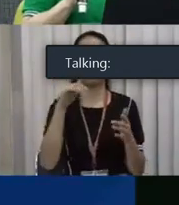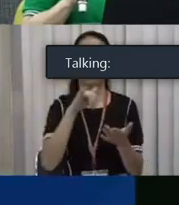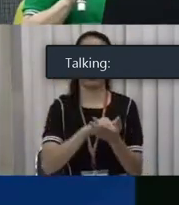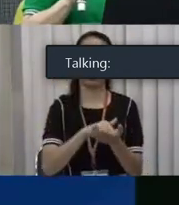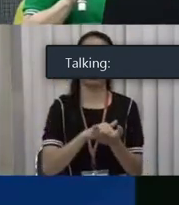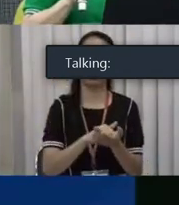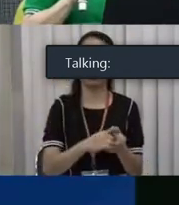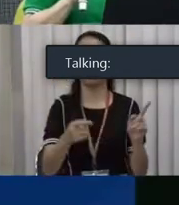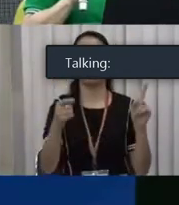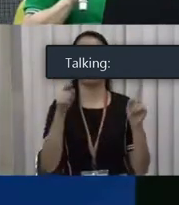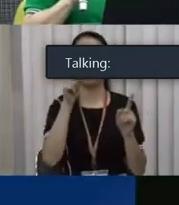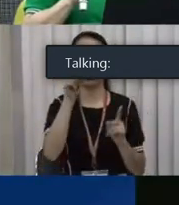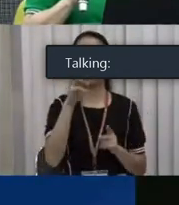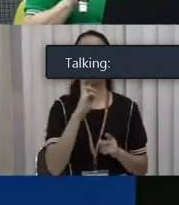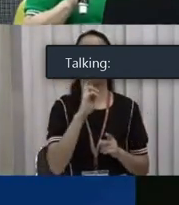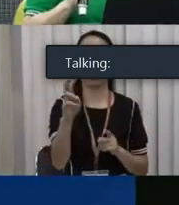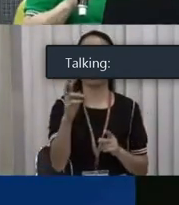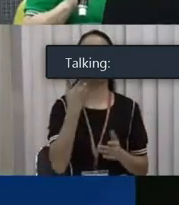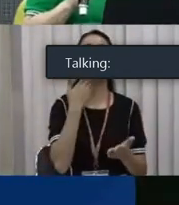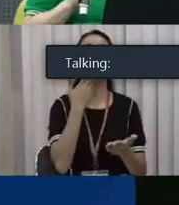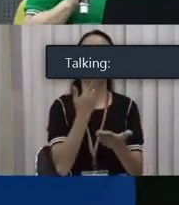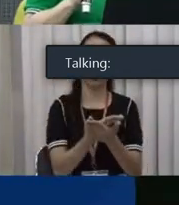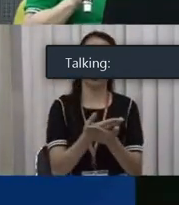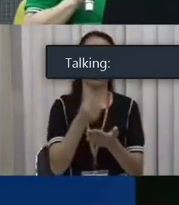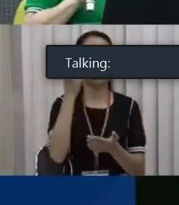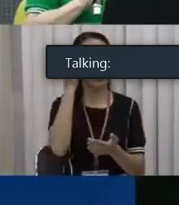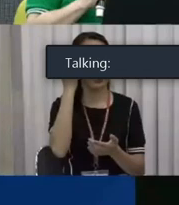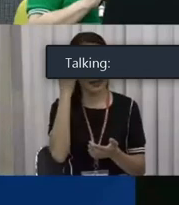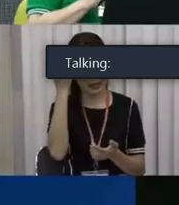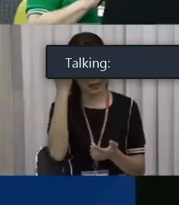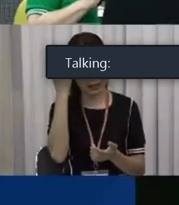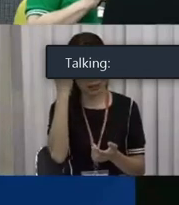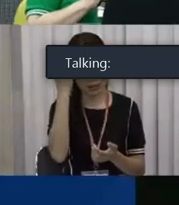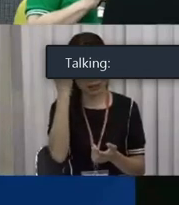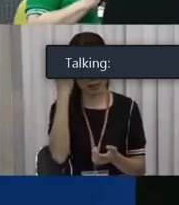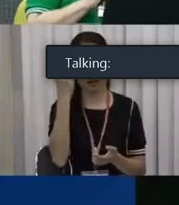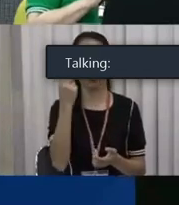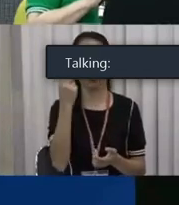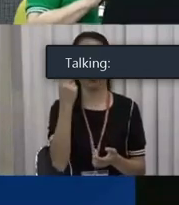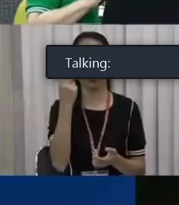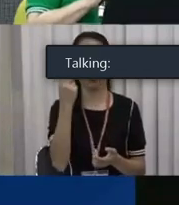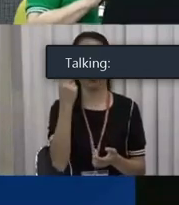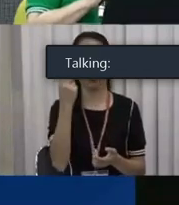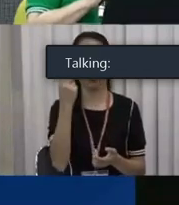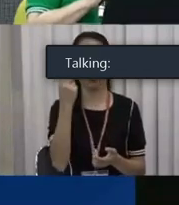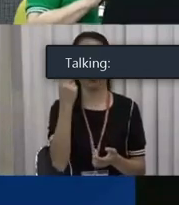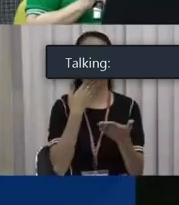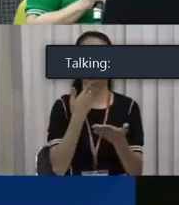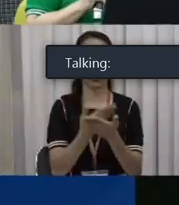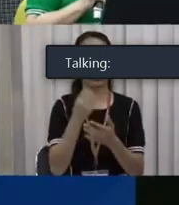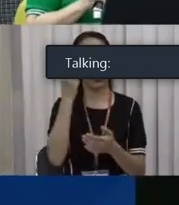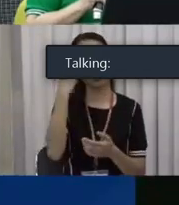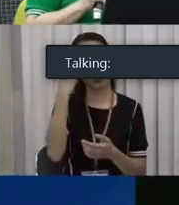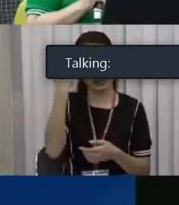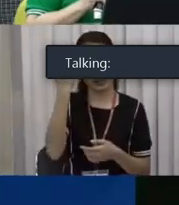kanang kung pwede kanang optimistic kita ang atong mga panglantaw, no?